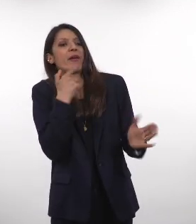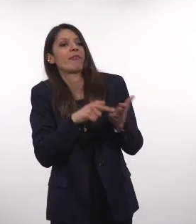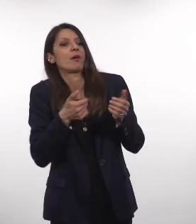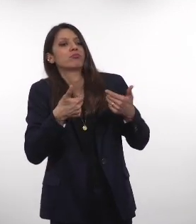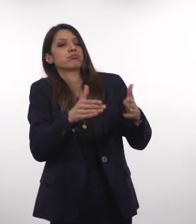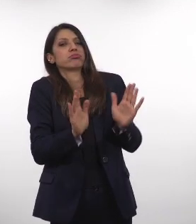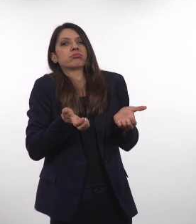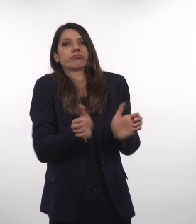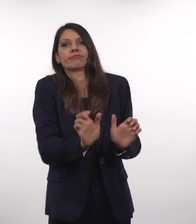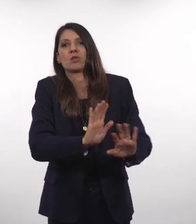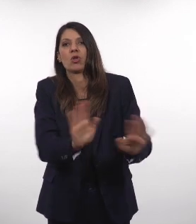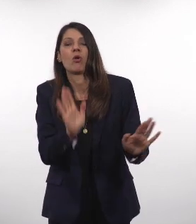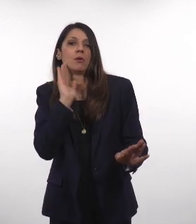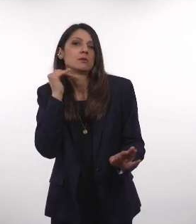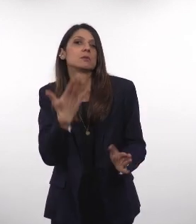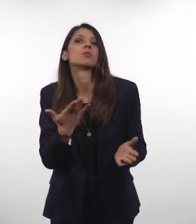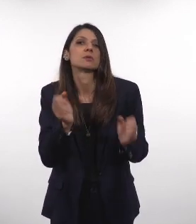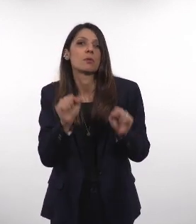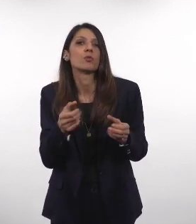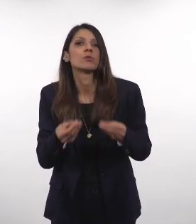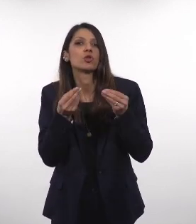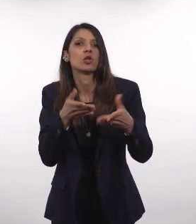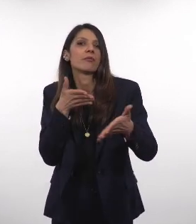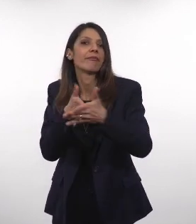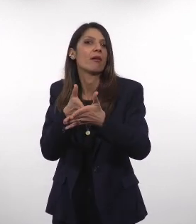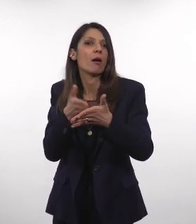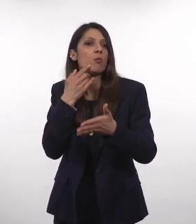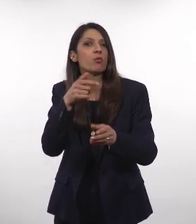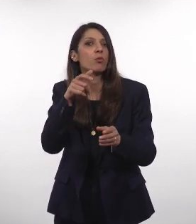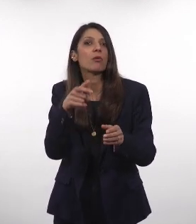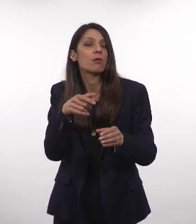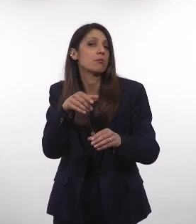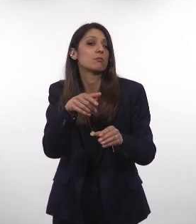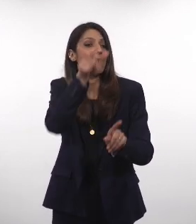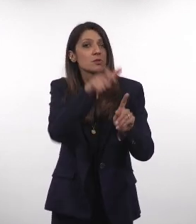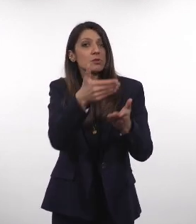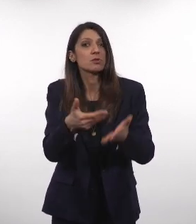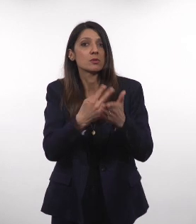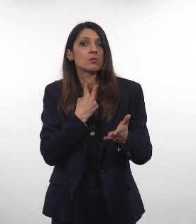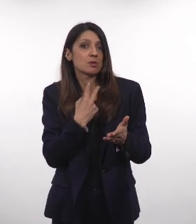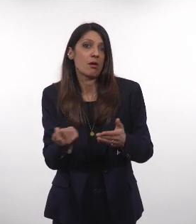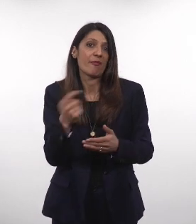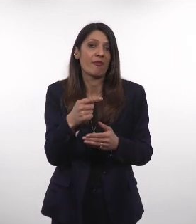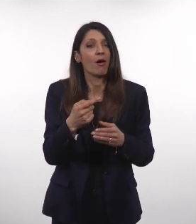coup ça peut être également un frein pour les consultations des personnes en situation de handicap.